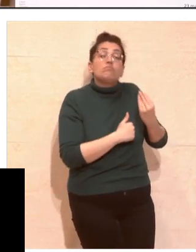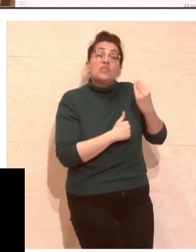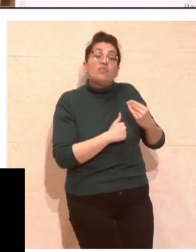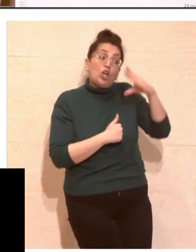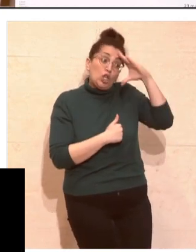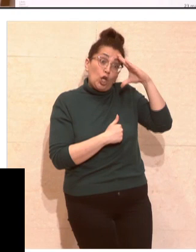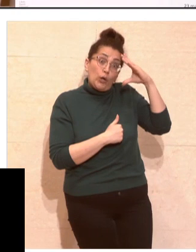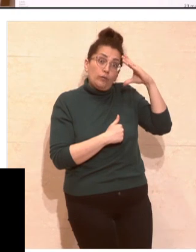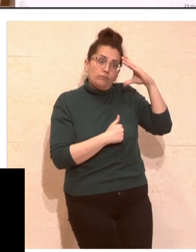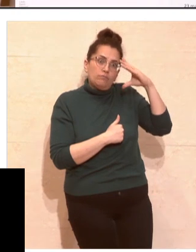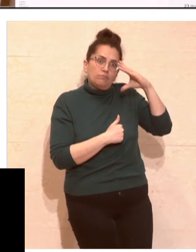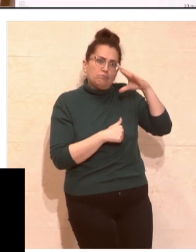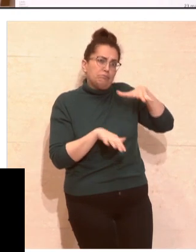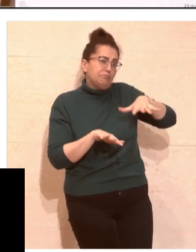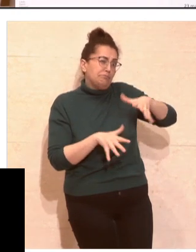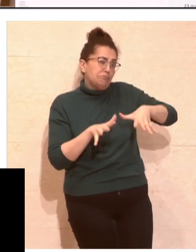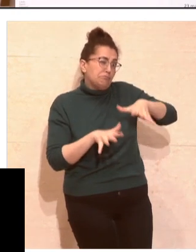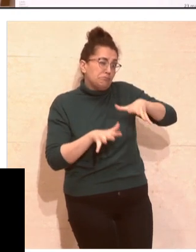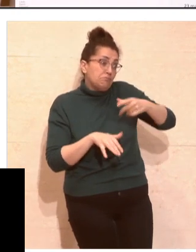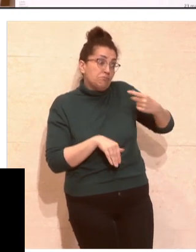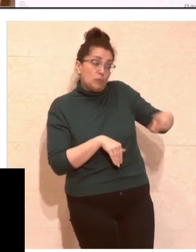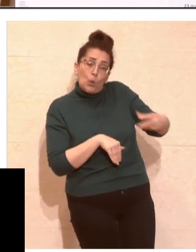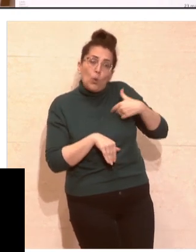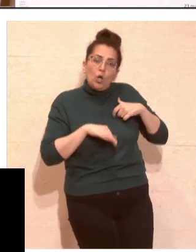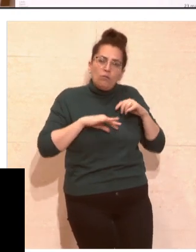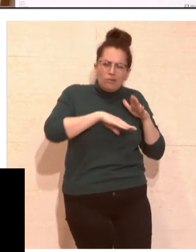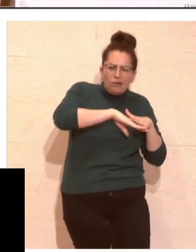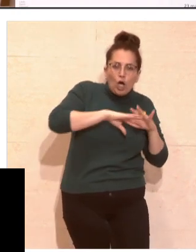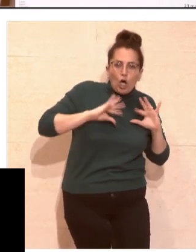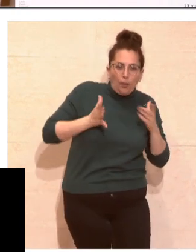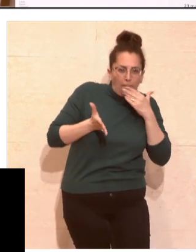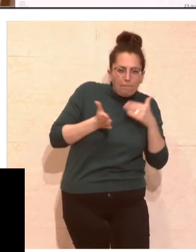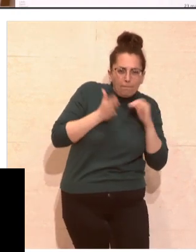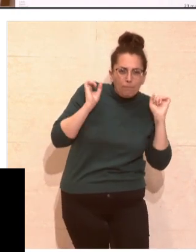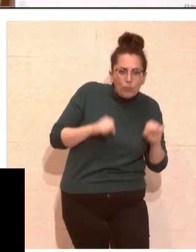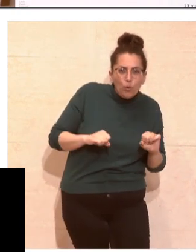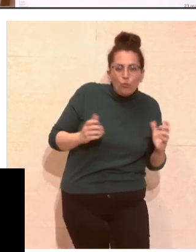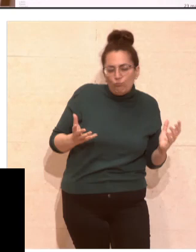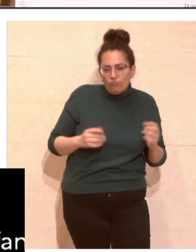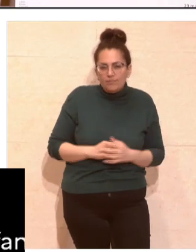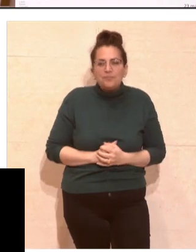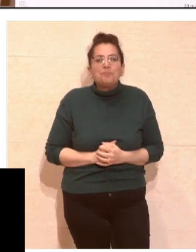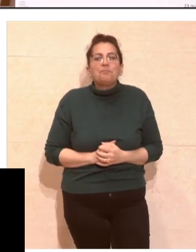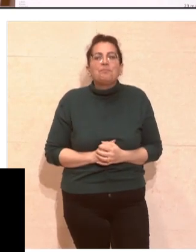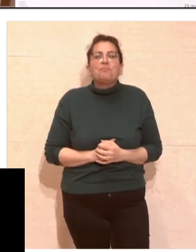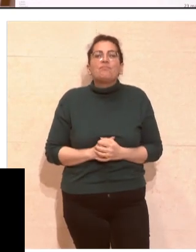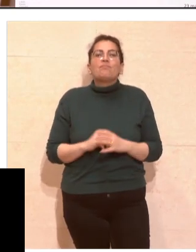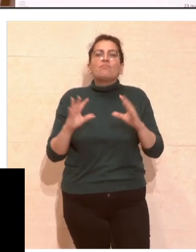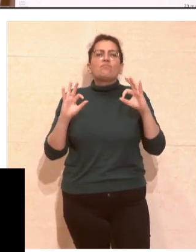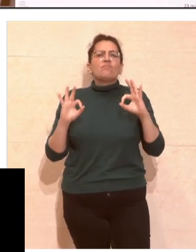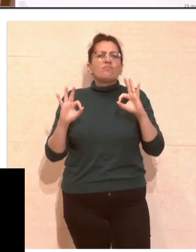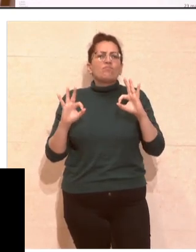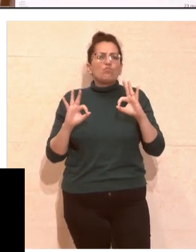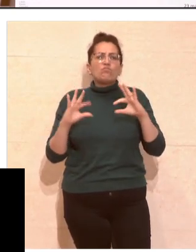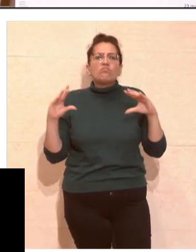super bien, mais comment faire pour qu'il dorme mieux. Ici, rapidement, je pense qu'on en a montré dans la première session